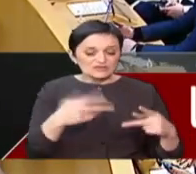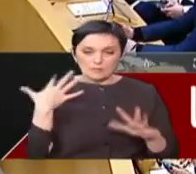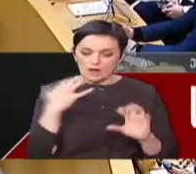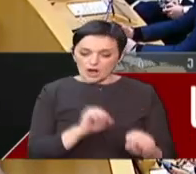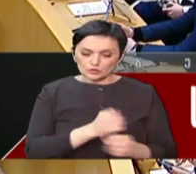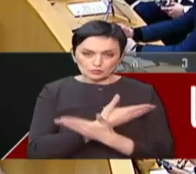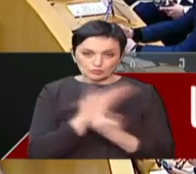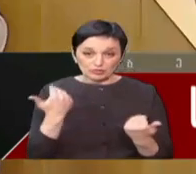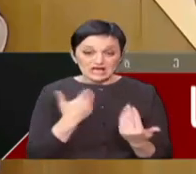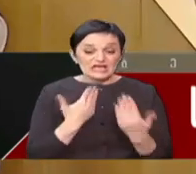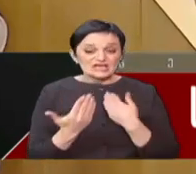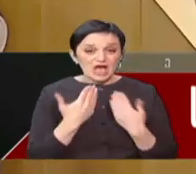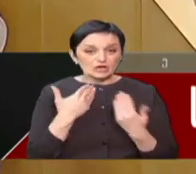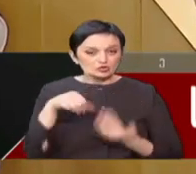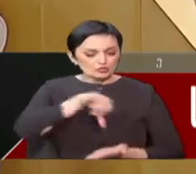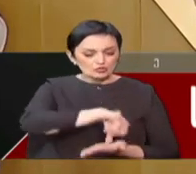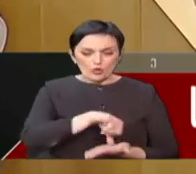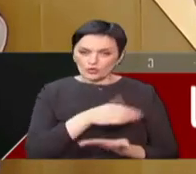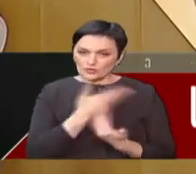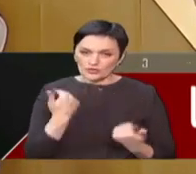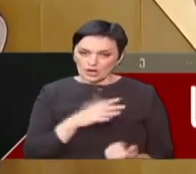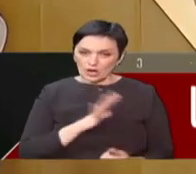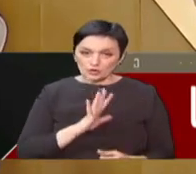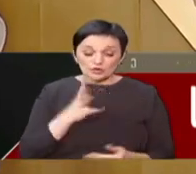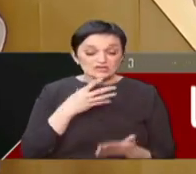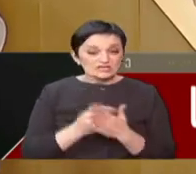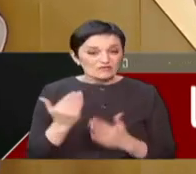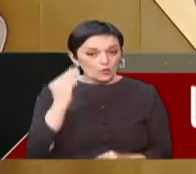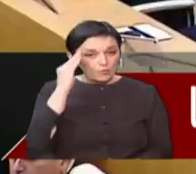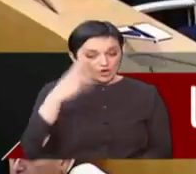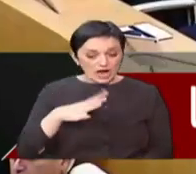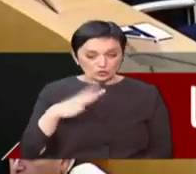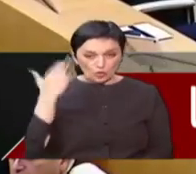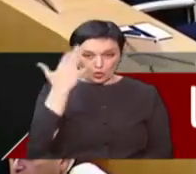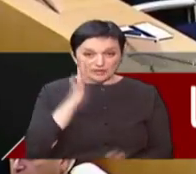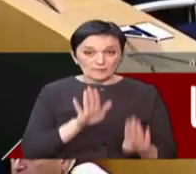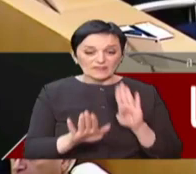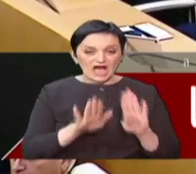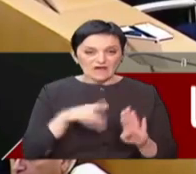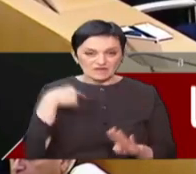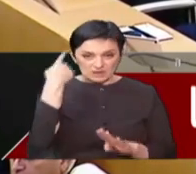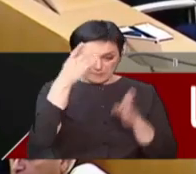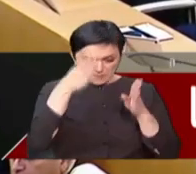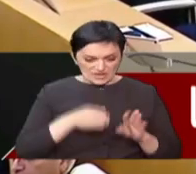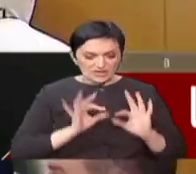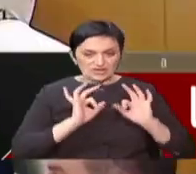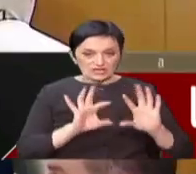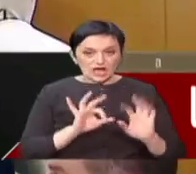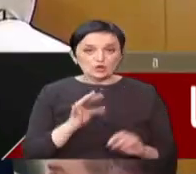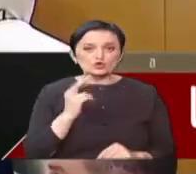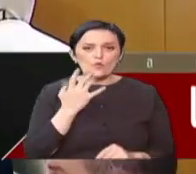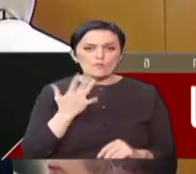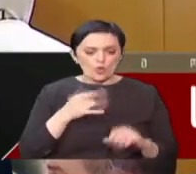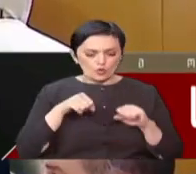ar dauchira da kenchis khrashi monatsileoba ar miigo. Mat sakutari pozitsia kartuli otsnebis khamdzvanelobas piradat gaatsnes da politikuri